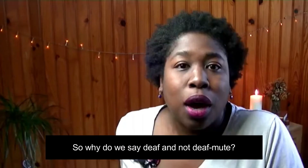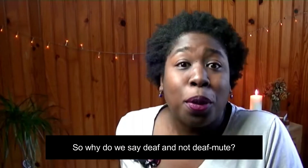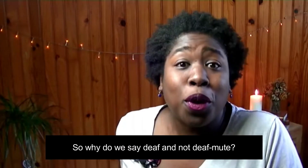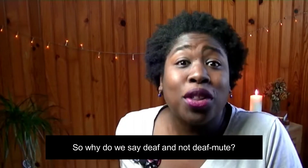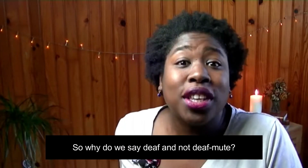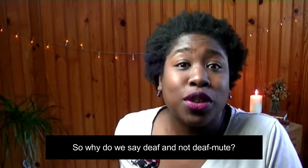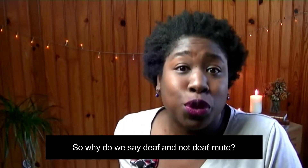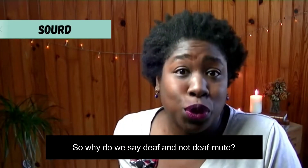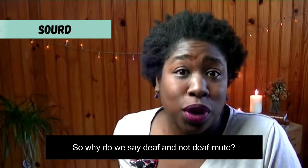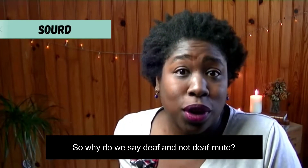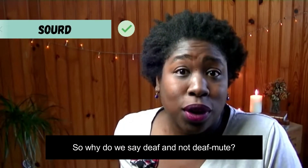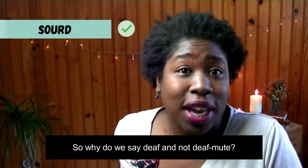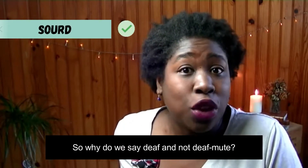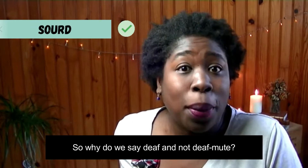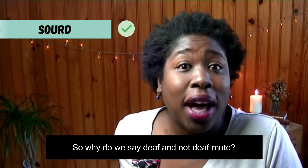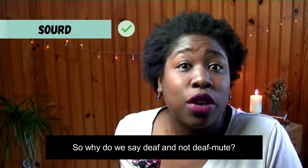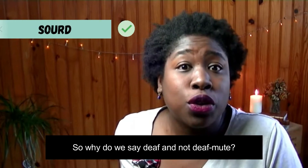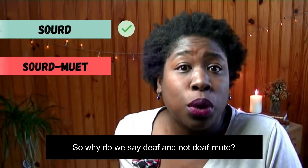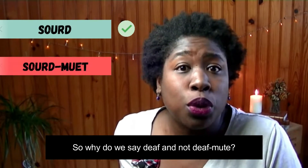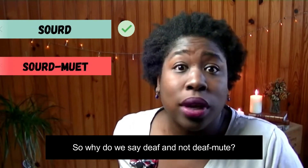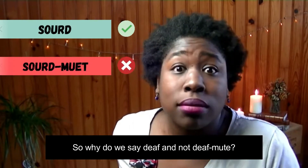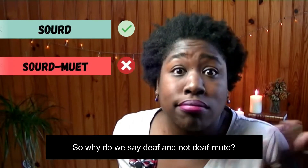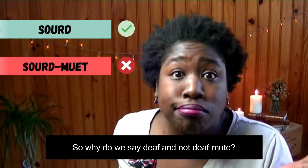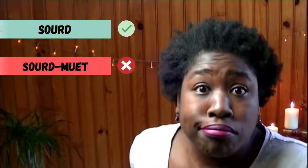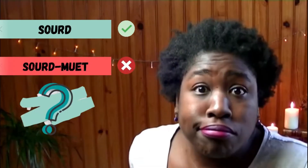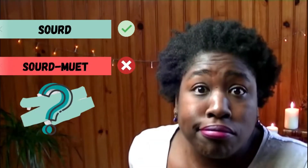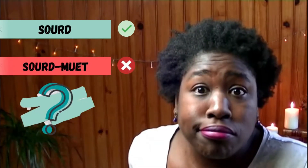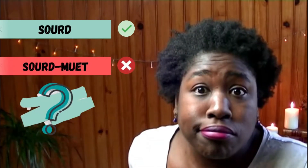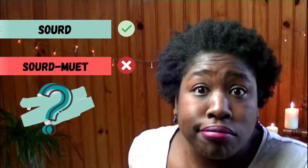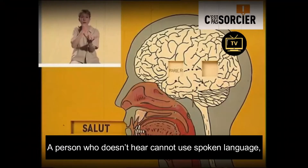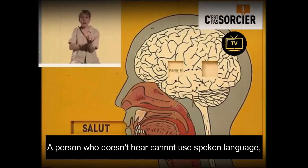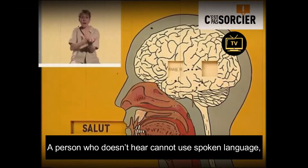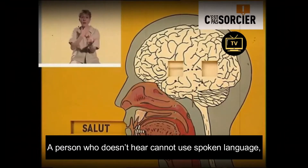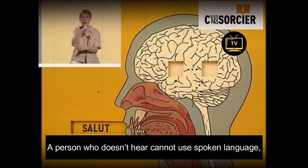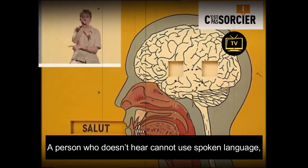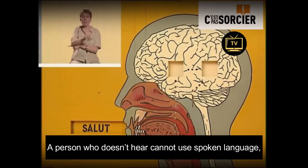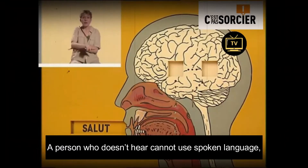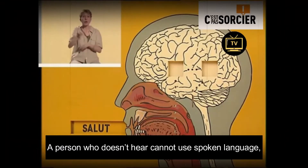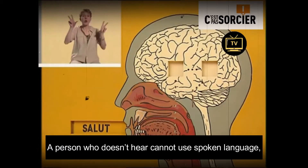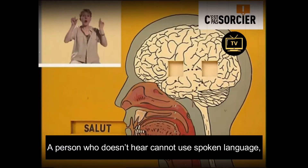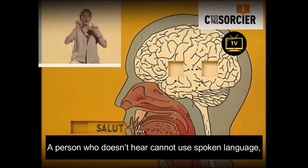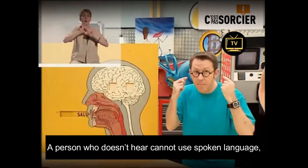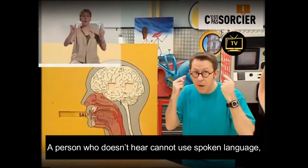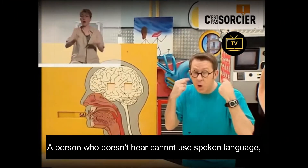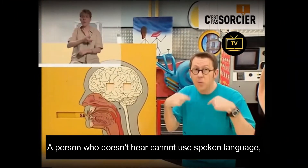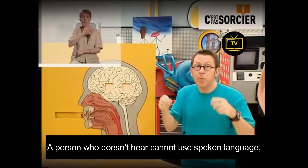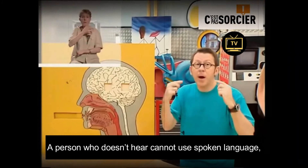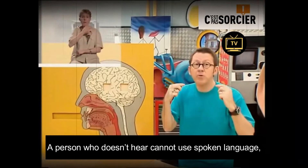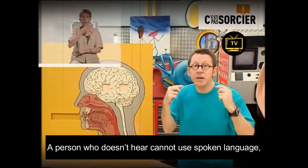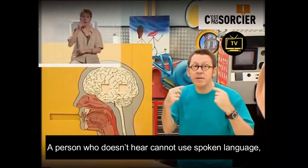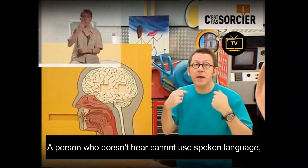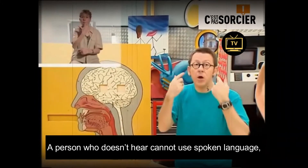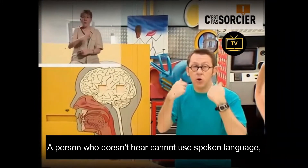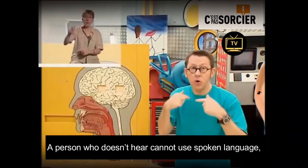Scribe. Pourquoi on dit sourd et non pas sourd-muet? La personne qui n'entend pas ne peut